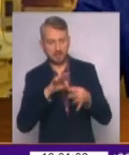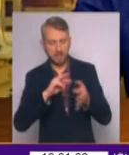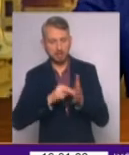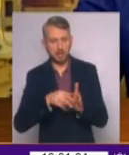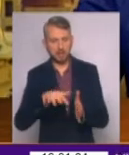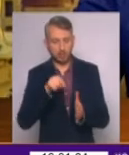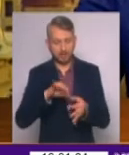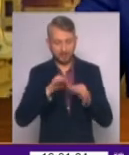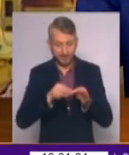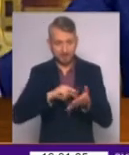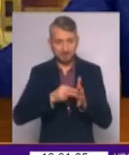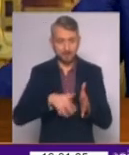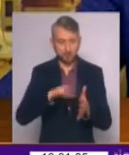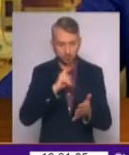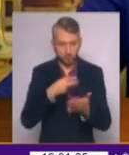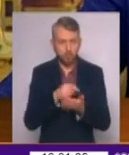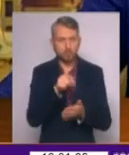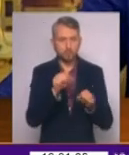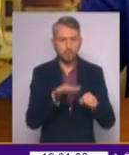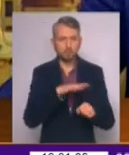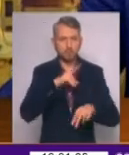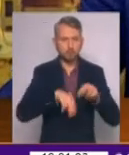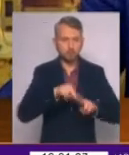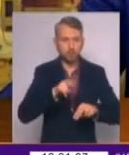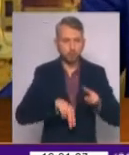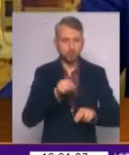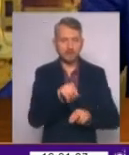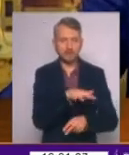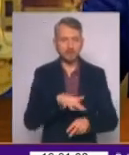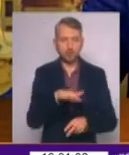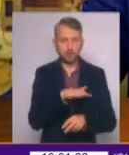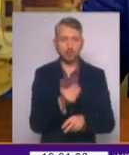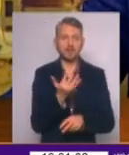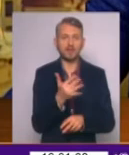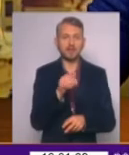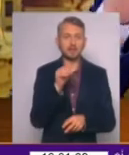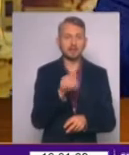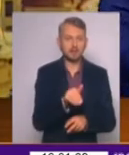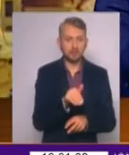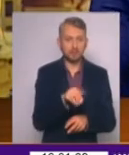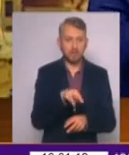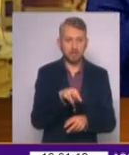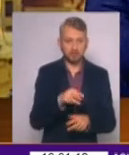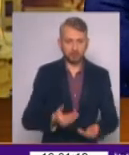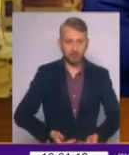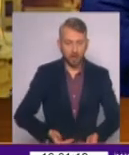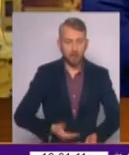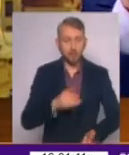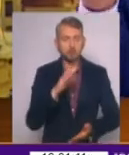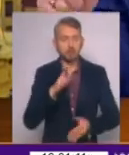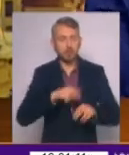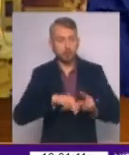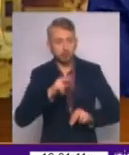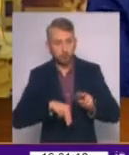детальних планах території треба передбачено, що отут може бути побудовано на цій території стільки-то тисяч метрів житла. Якщо воно буде